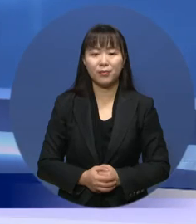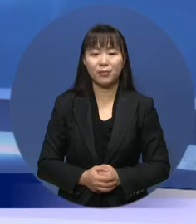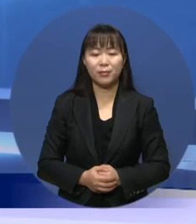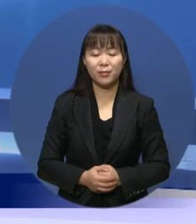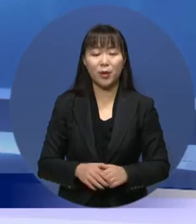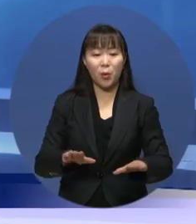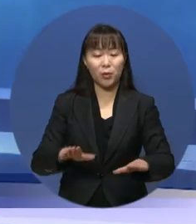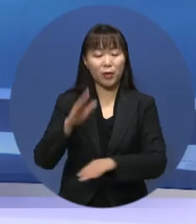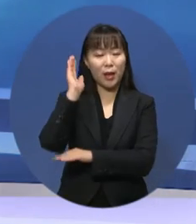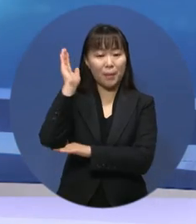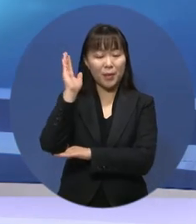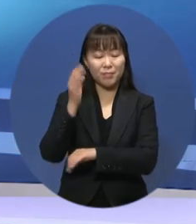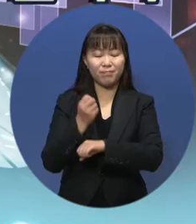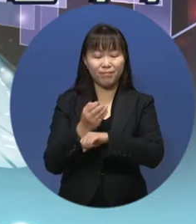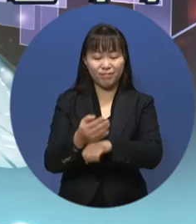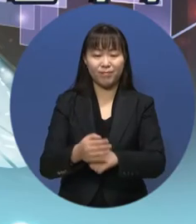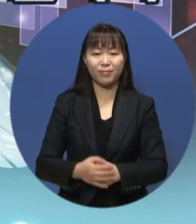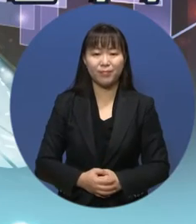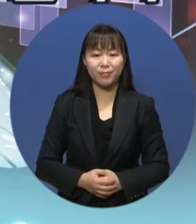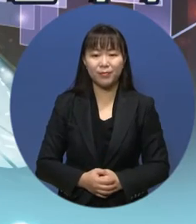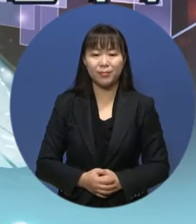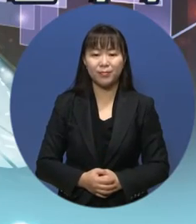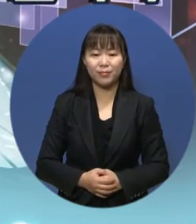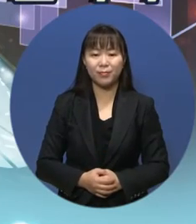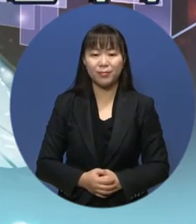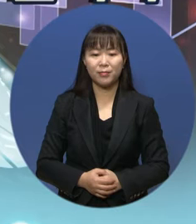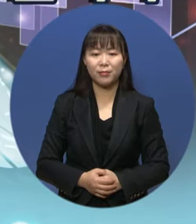이어서 오늘도 한마디입니다.